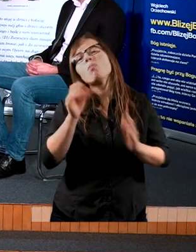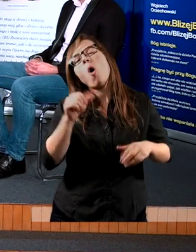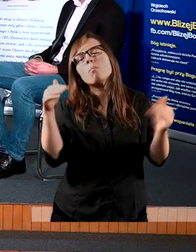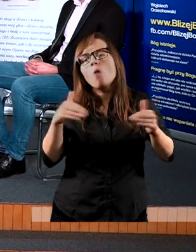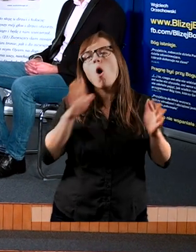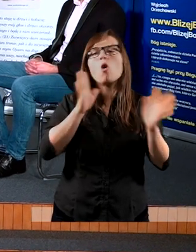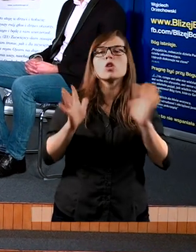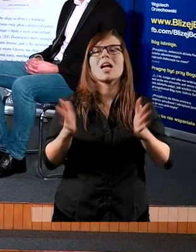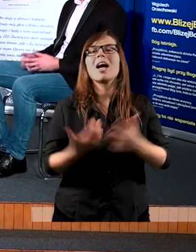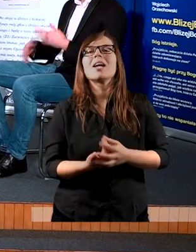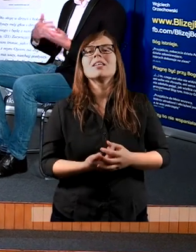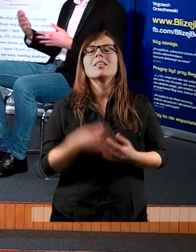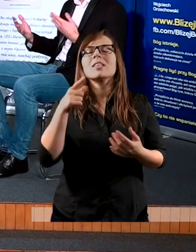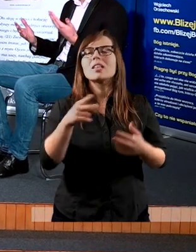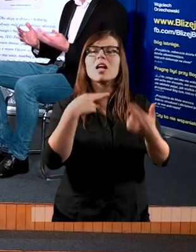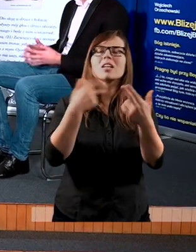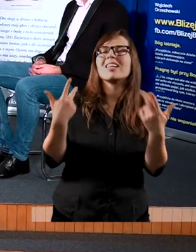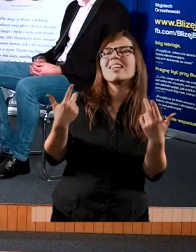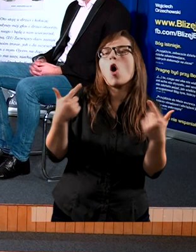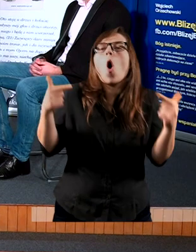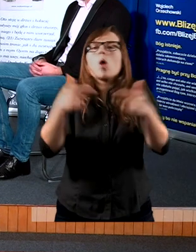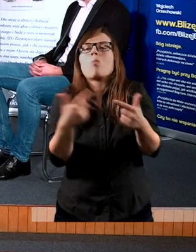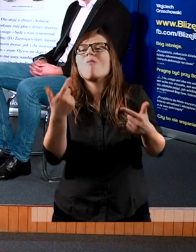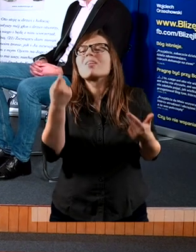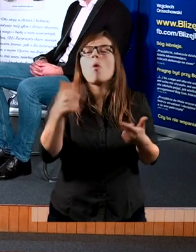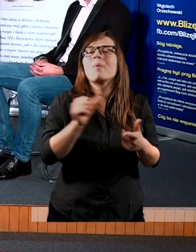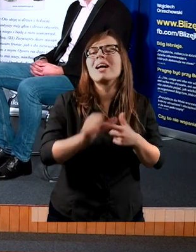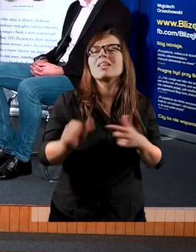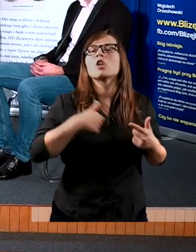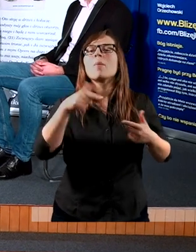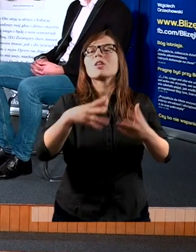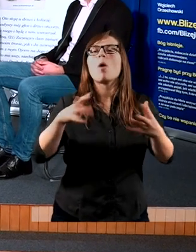może jest to nieodpowiedni moment, żeby nasz